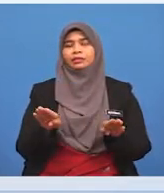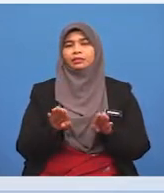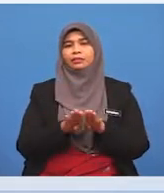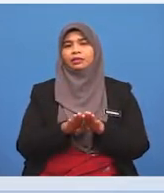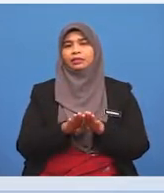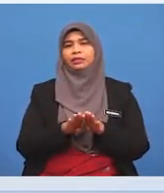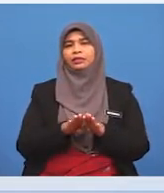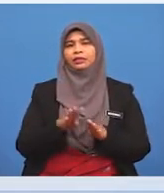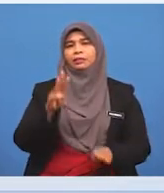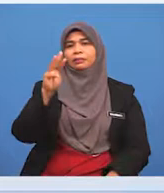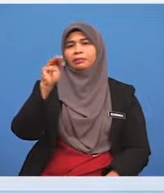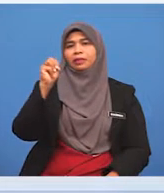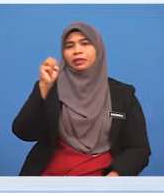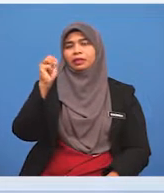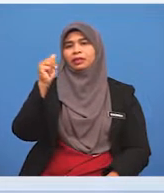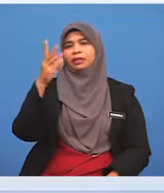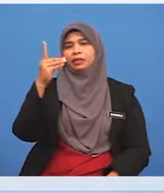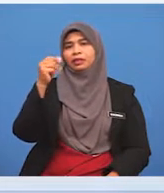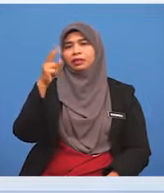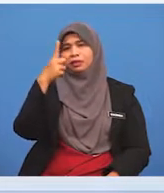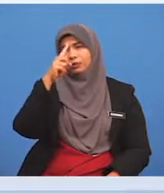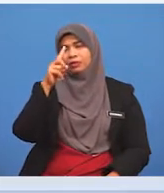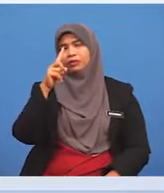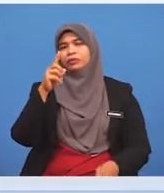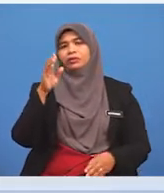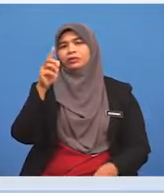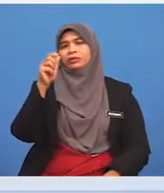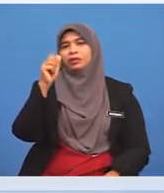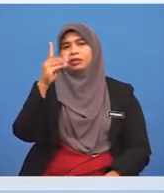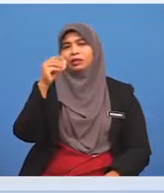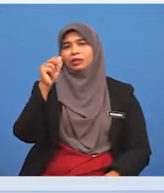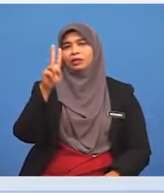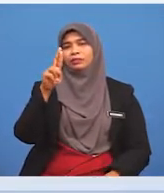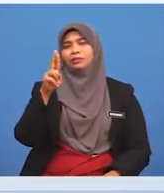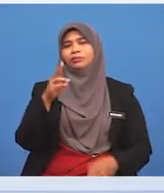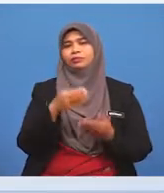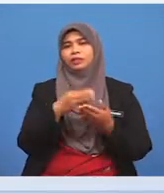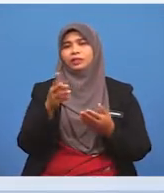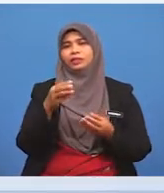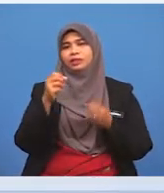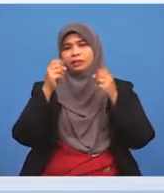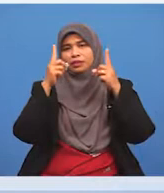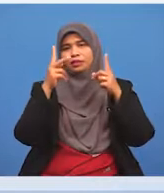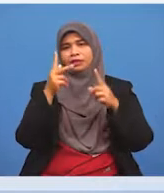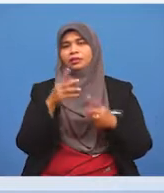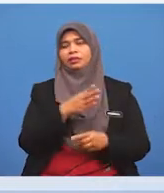sebagai medan untuk bertadabur, memberi kesedaran dan keinsafan kepada